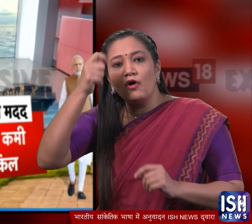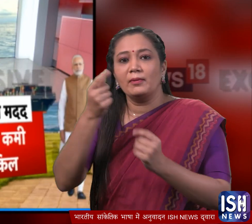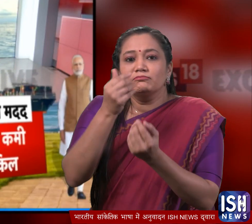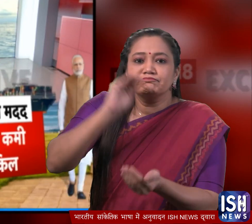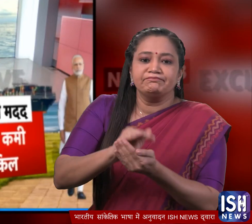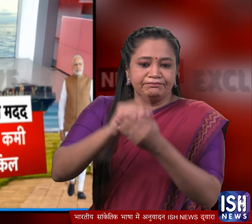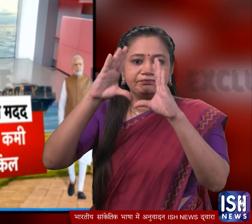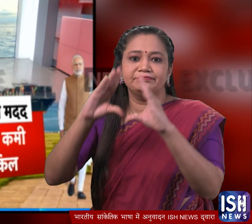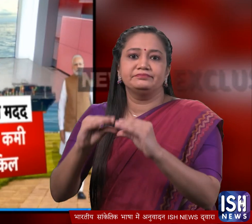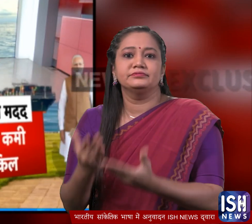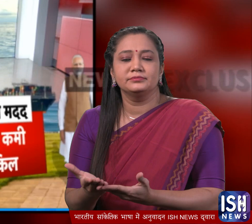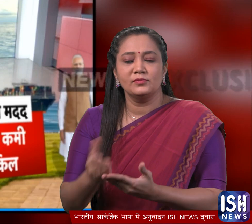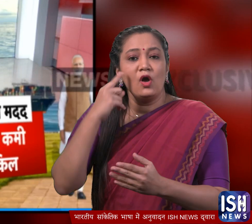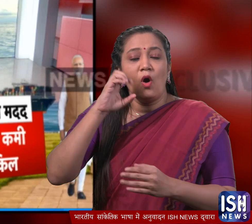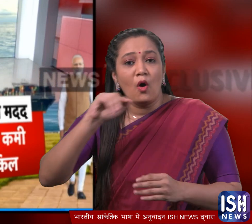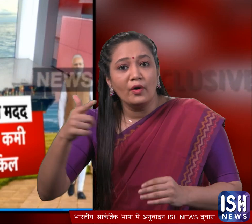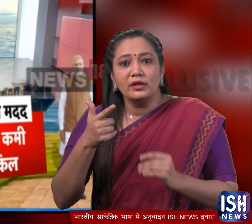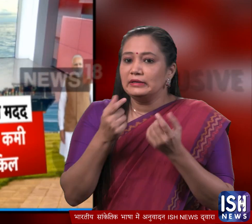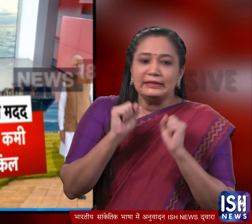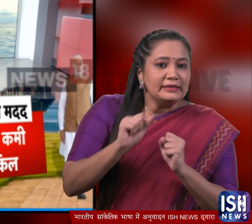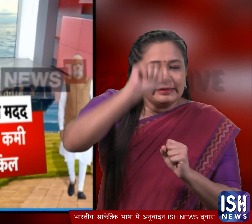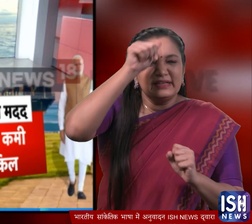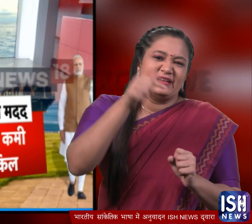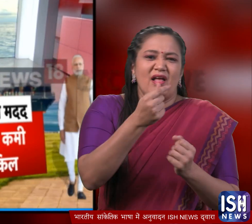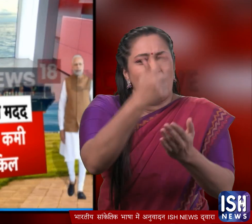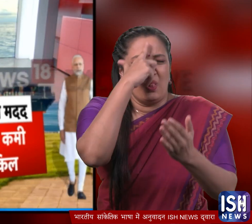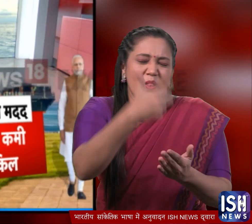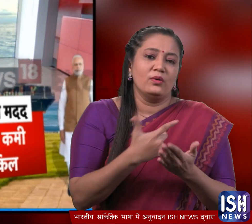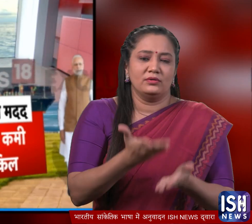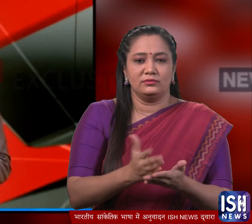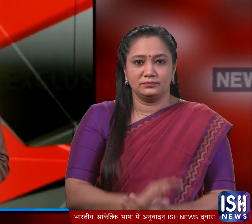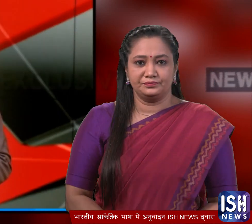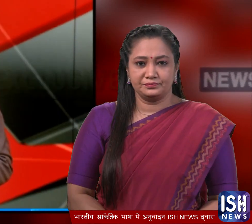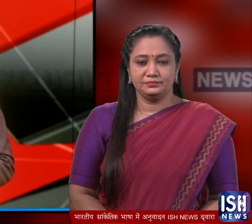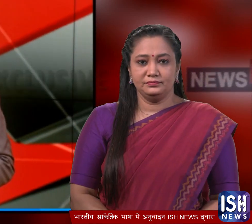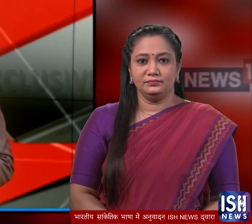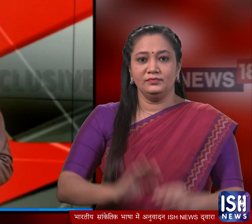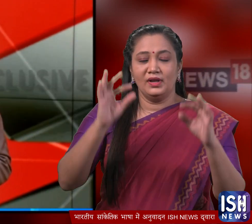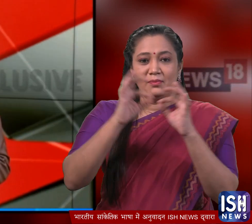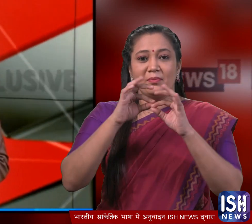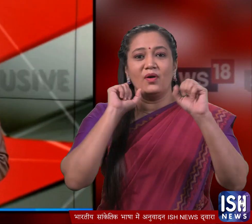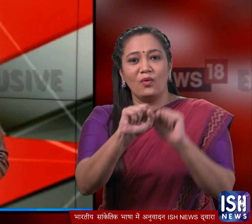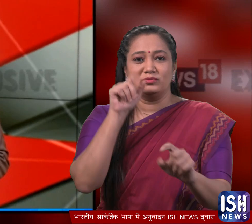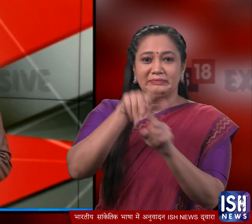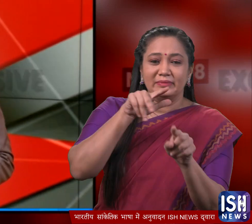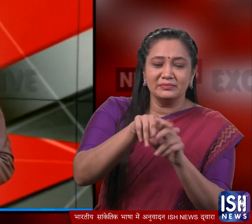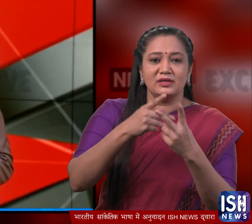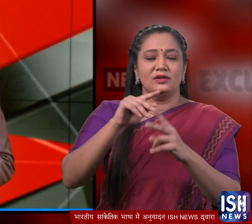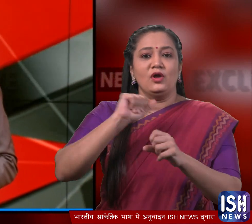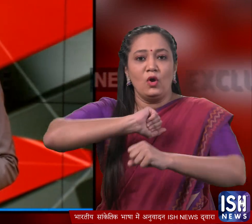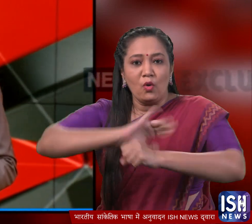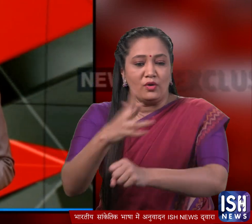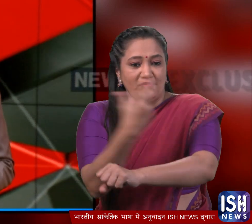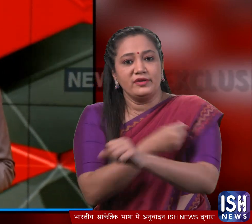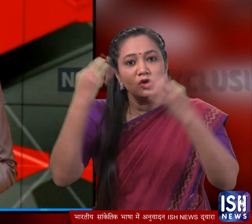मुद्रा भंडार पर पड़ा। हालात ऐसे हो गए कि तेल खरीदने के लिए भी उसे भारत से कर्ज मांगना पड़ा। मुंबई के नगर निगम बीएमसी ने कोरोना वैक्सीनेशन